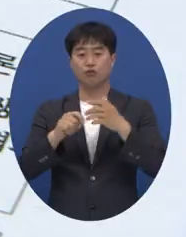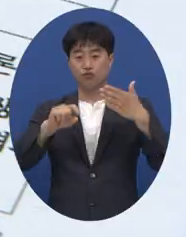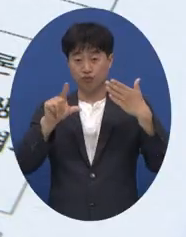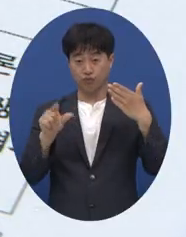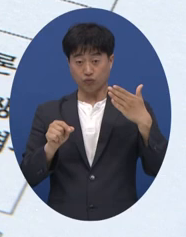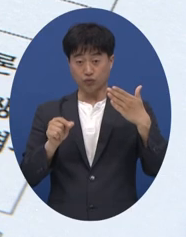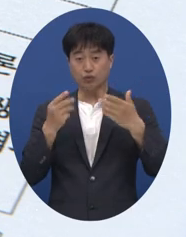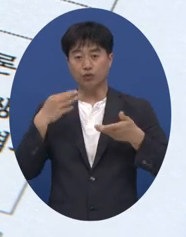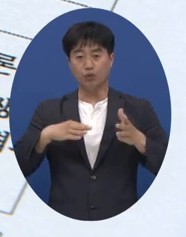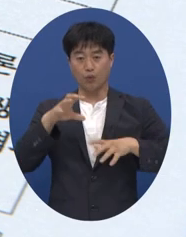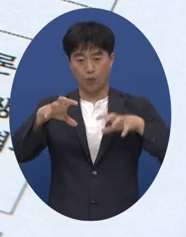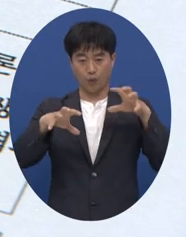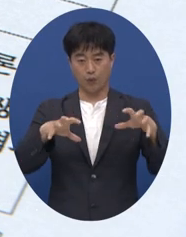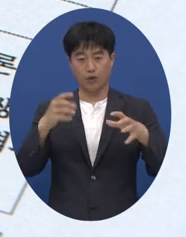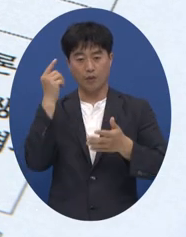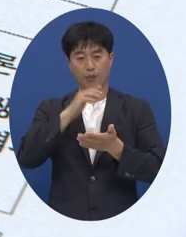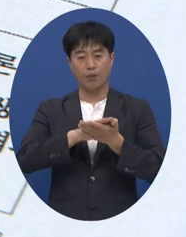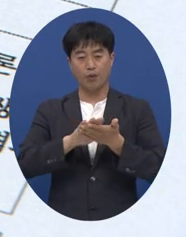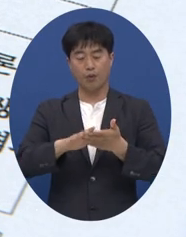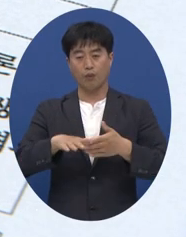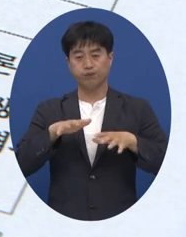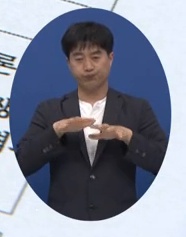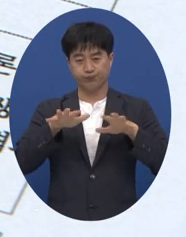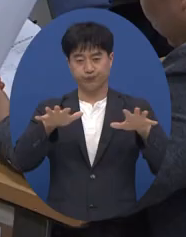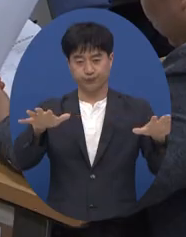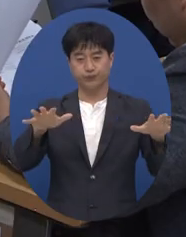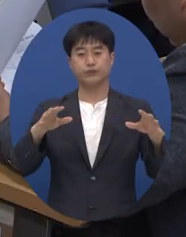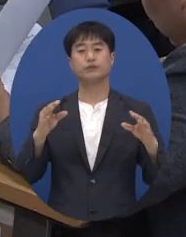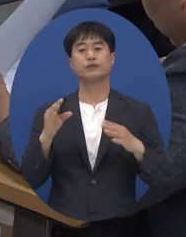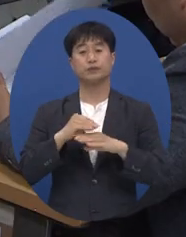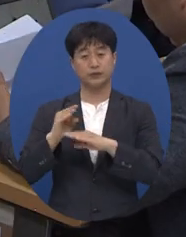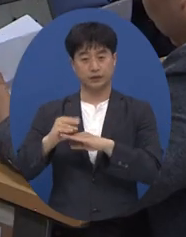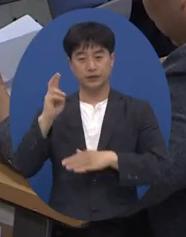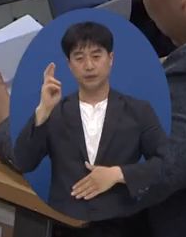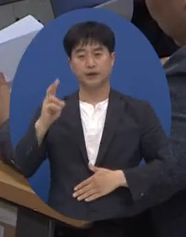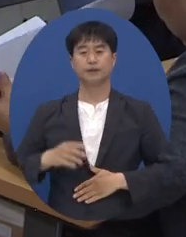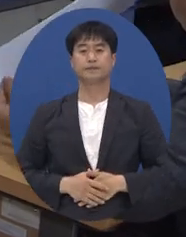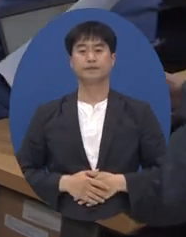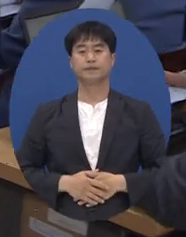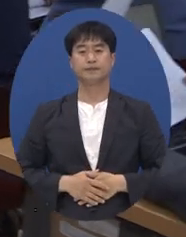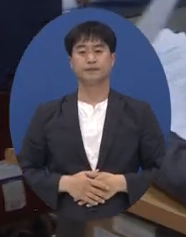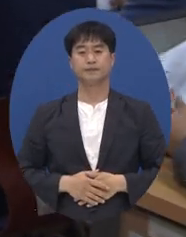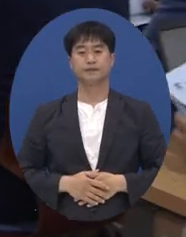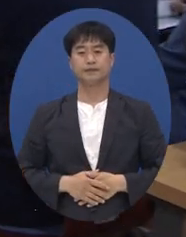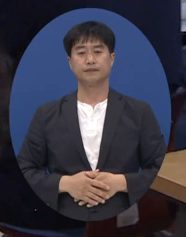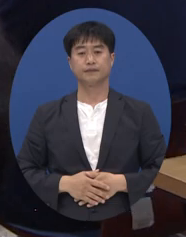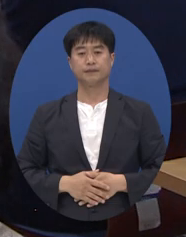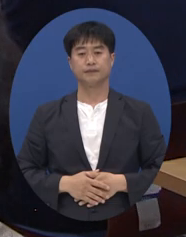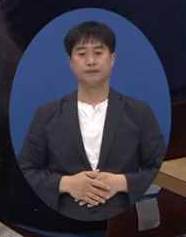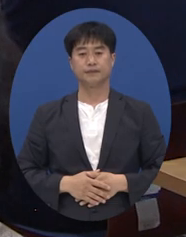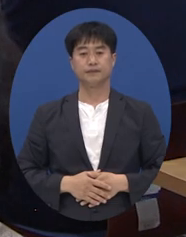도시 곳곳이 평화의 울림으로 물들 전망입니다. 경기지TV 최지연입니다.